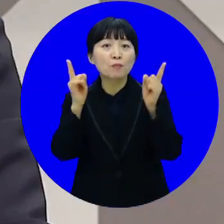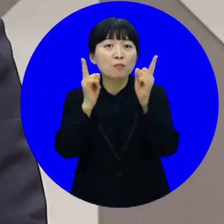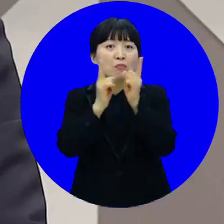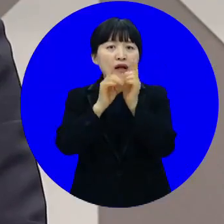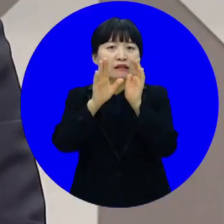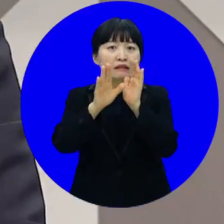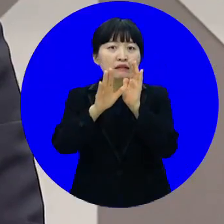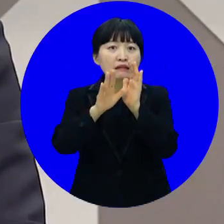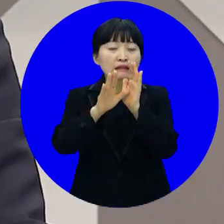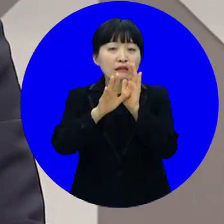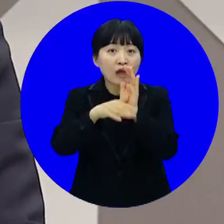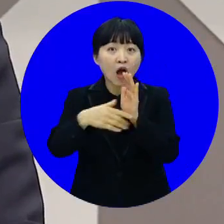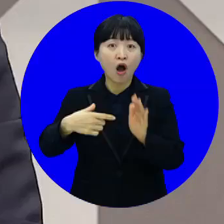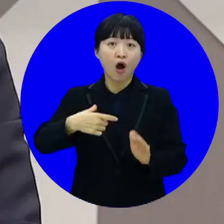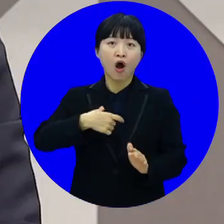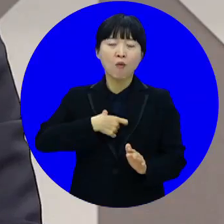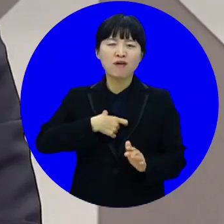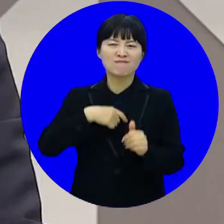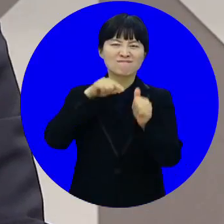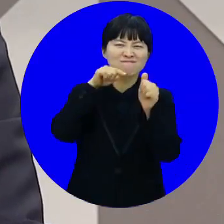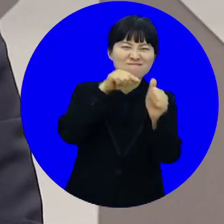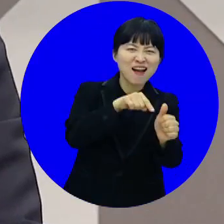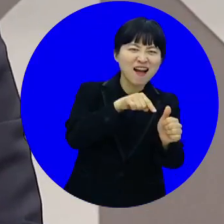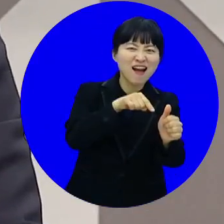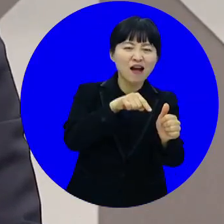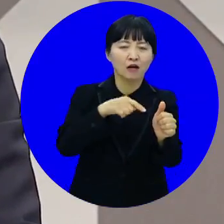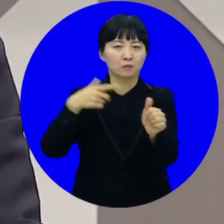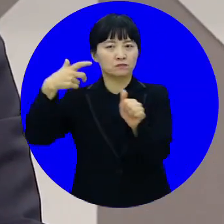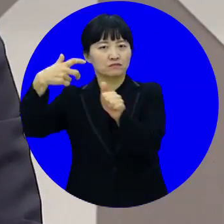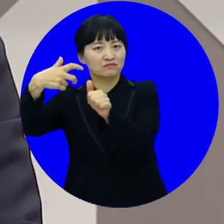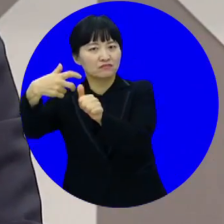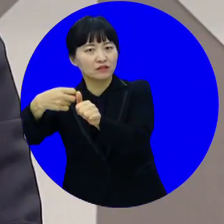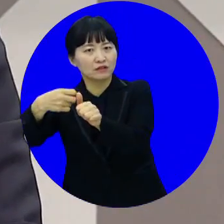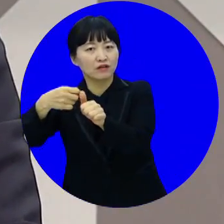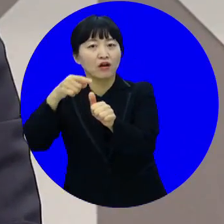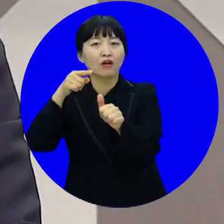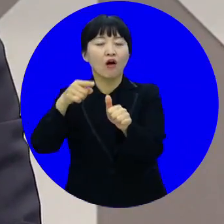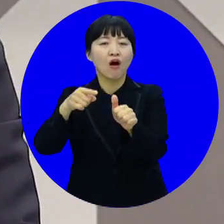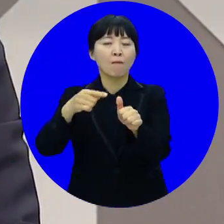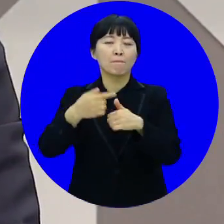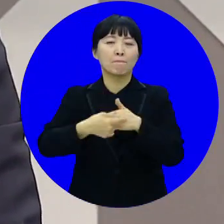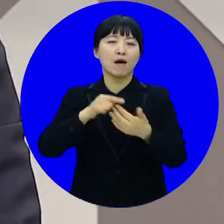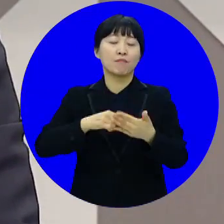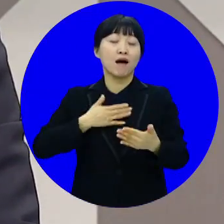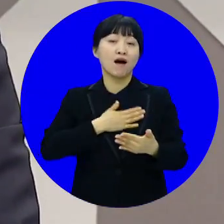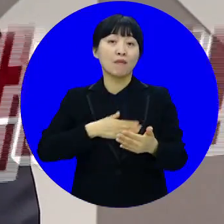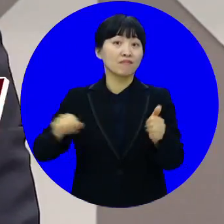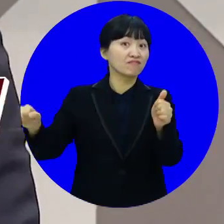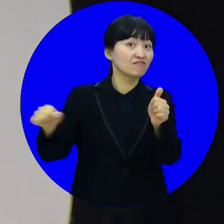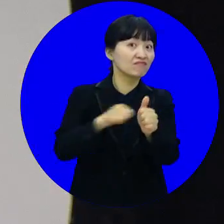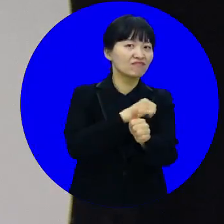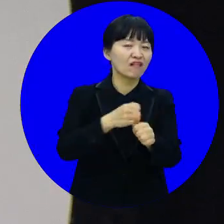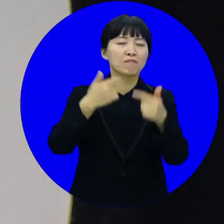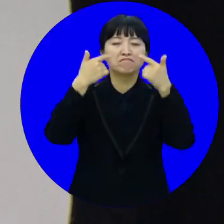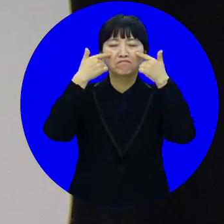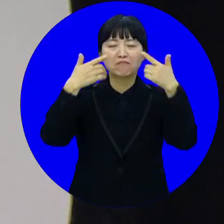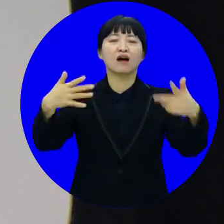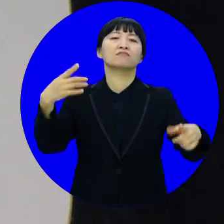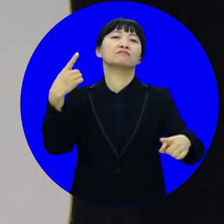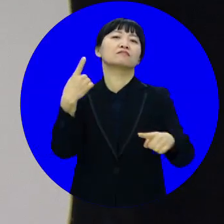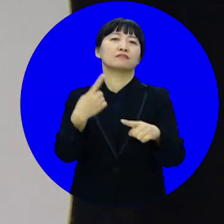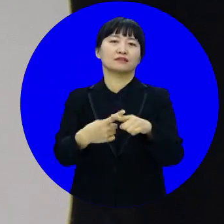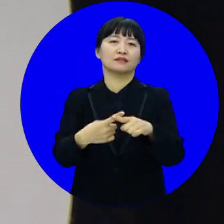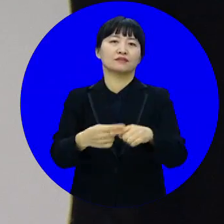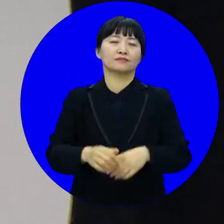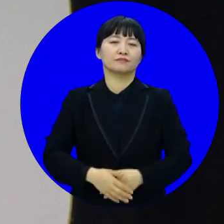교섭을 거부하도록 자꾸 강요하거나 주입하는 것은 사실은 명백한 정서적인 학대입니다.